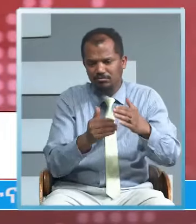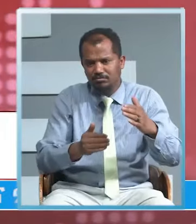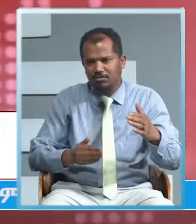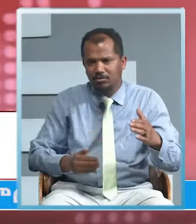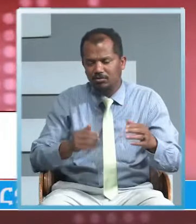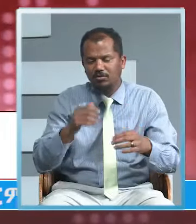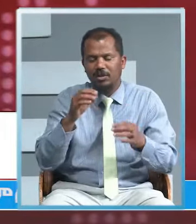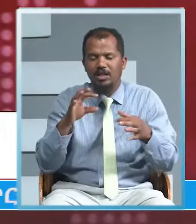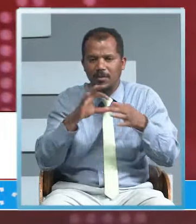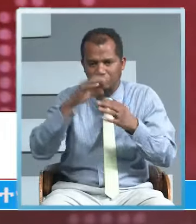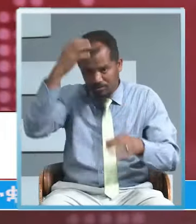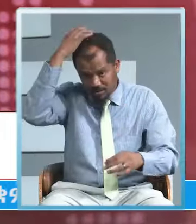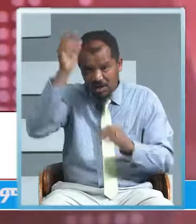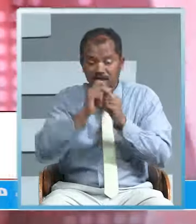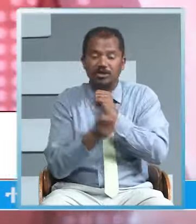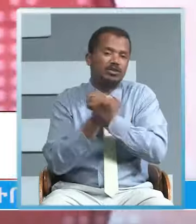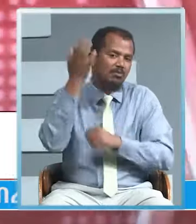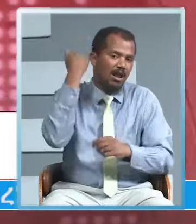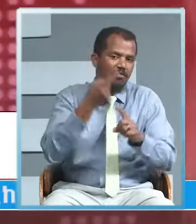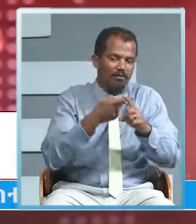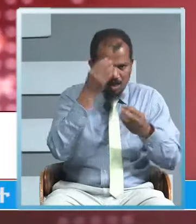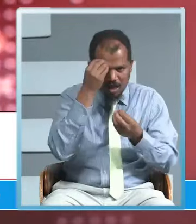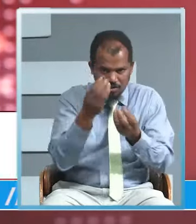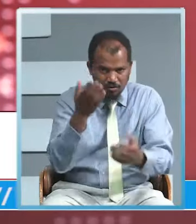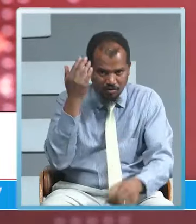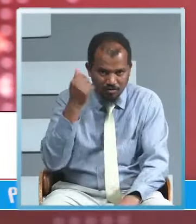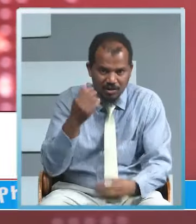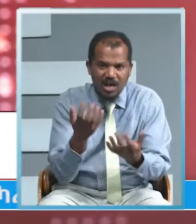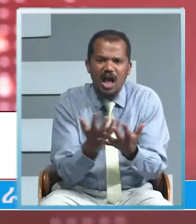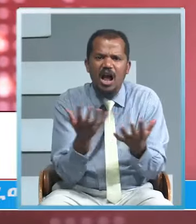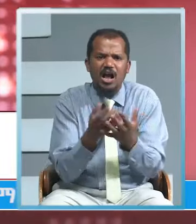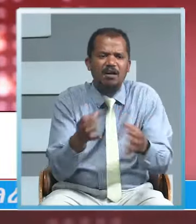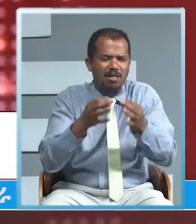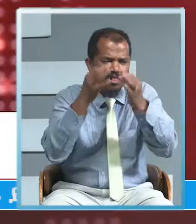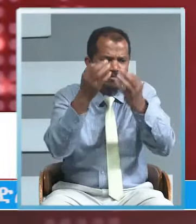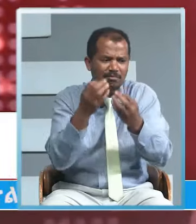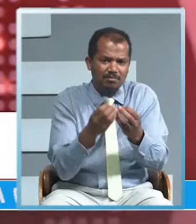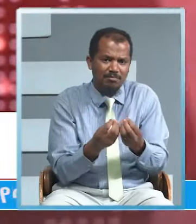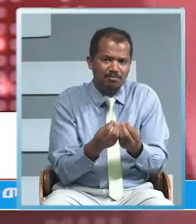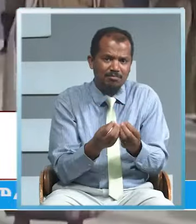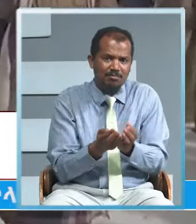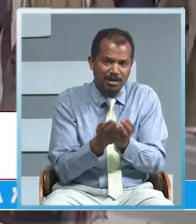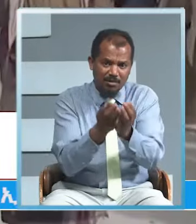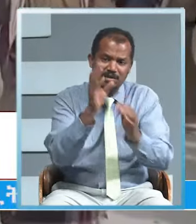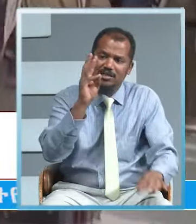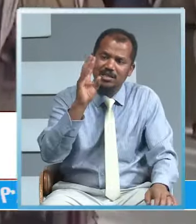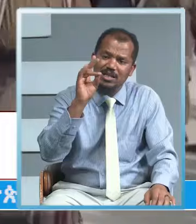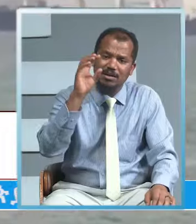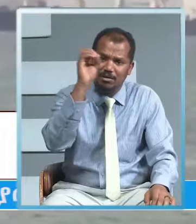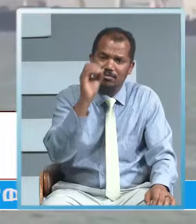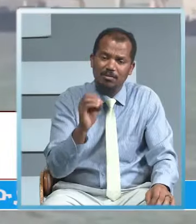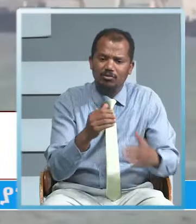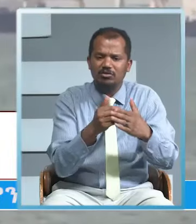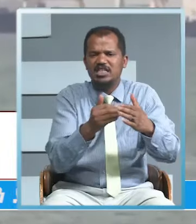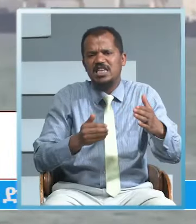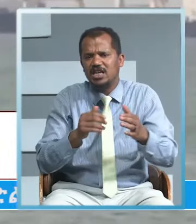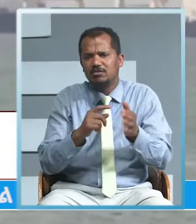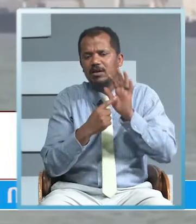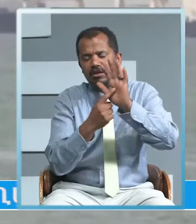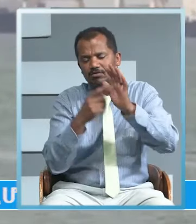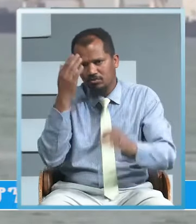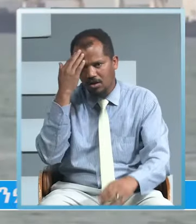መቀነሱን የተባበሩት መንግስታት ድርጅት ባለፈው ወር አስታውቆ ነበር። ሸቀጥ የሚያስተላልፉ መርከቦች ቁጥር ደግሞ 67 በመቶ ቅናሽ